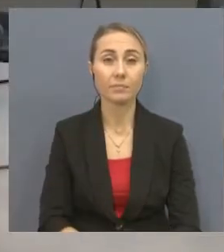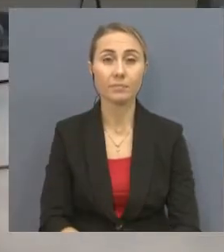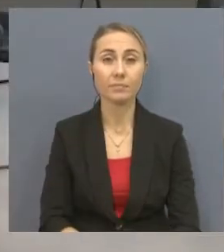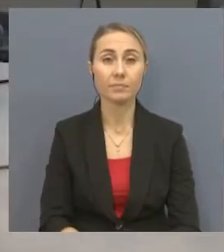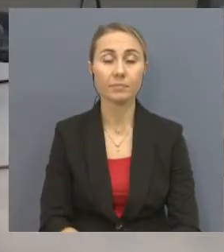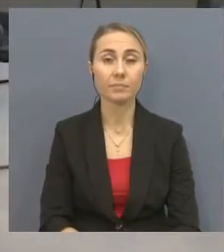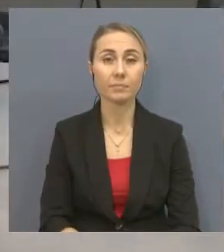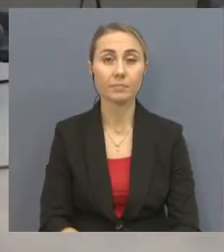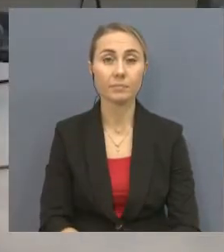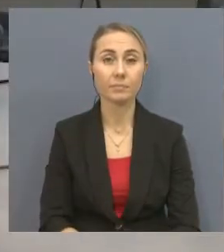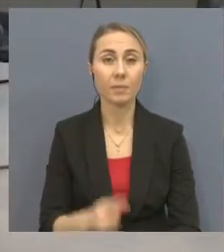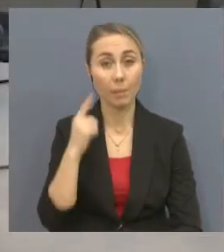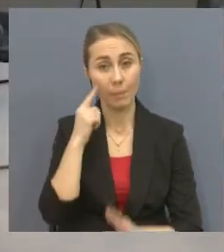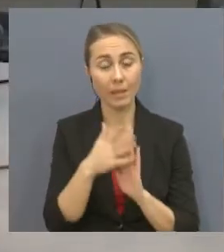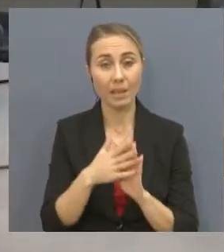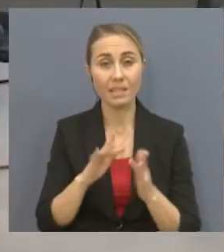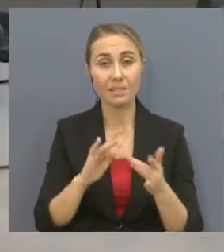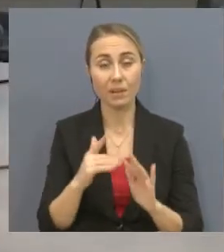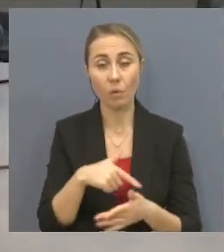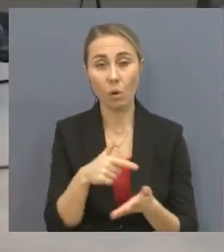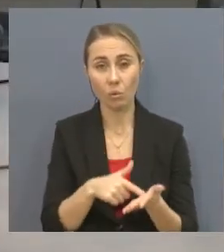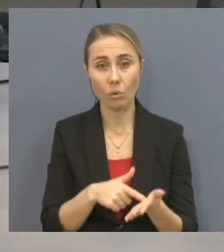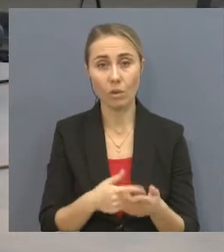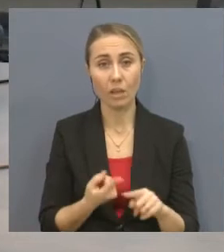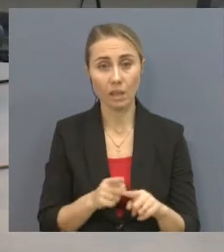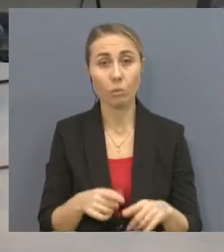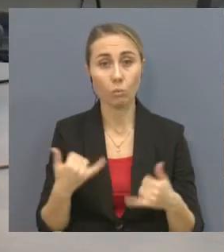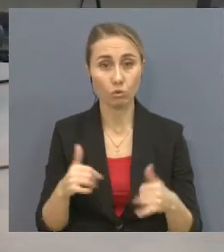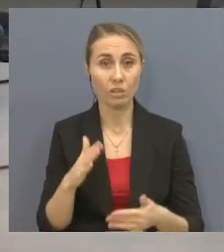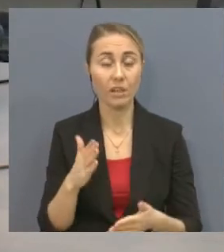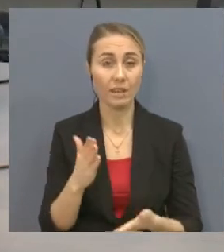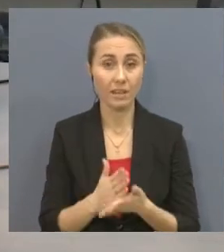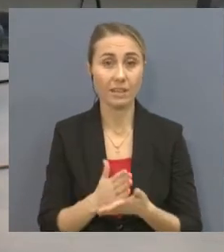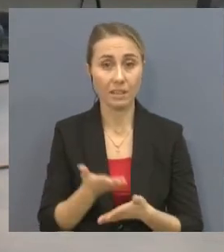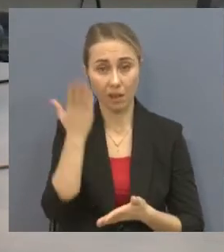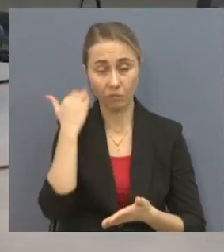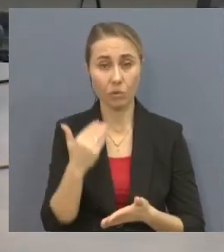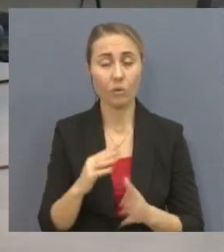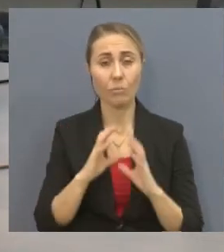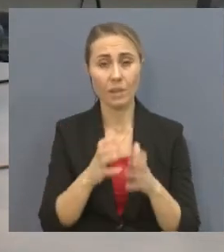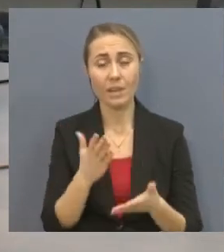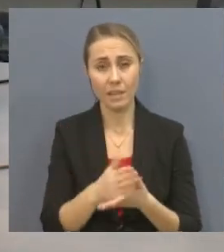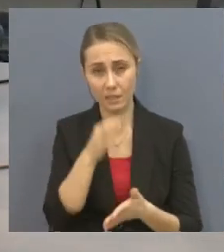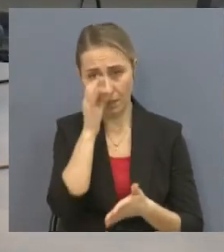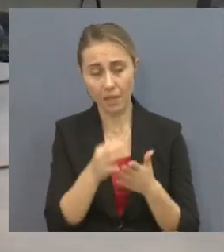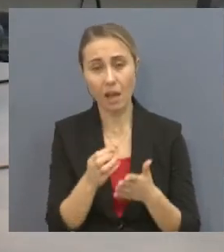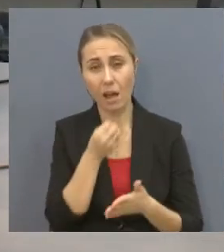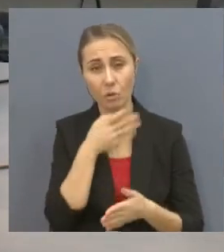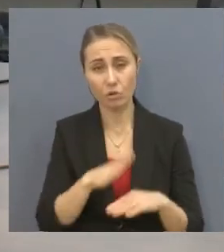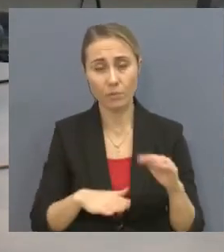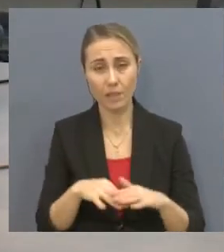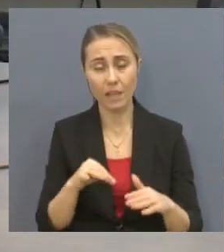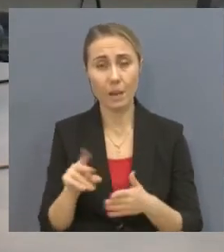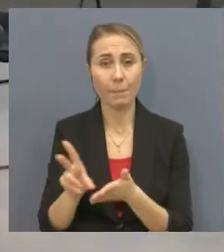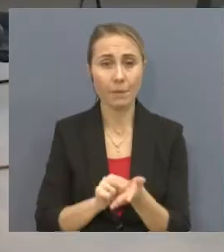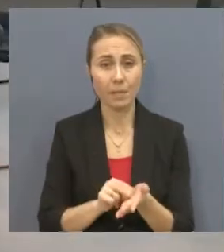понять и цифровую город он как бы он уже существует давно в мире есть опытные просто хорошая практика я хороший